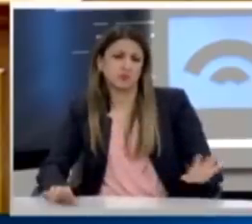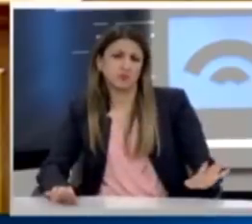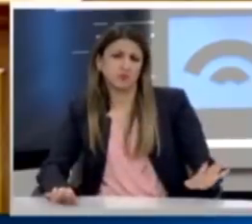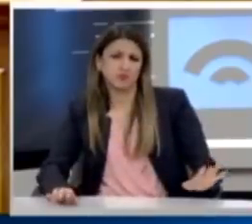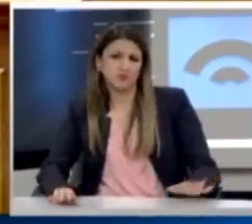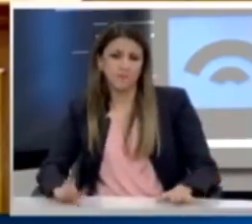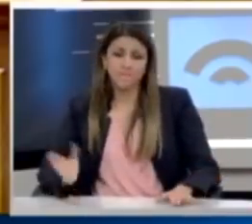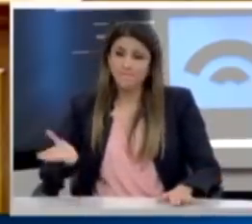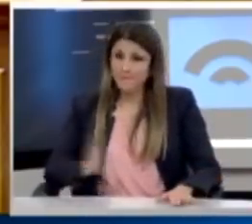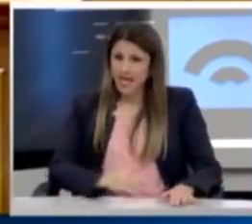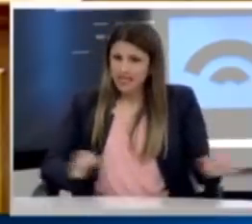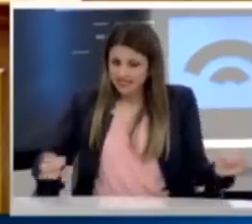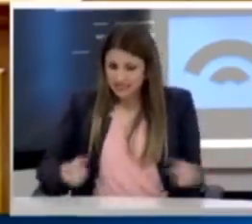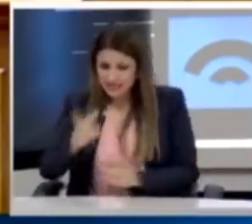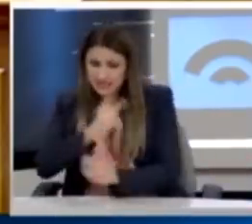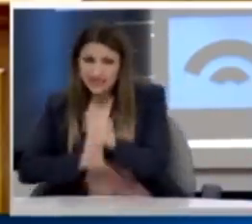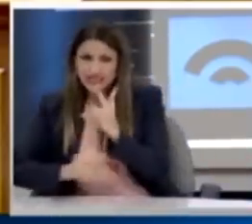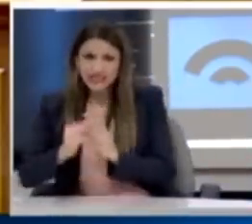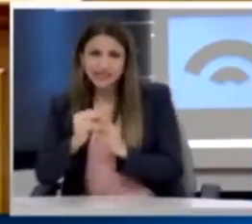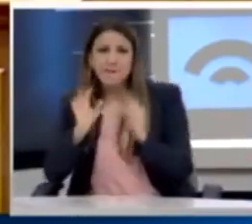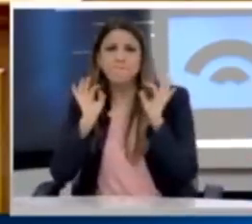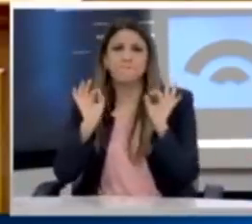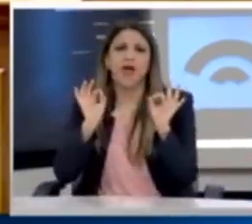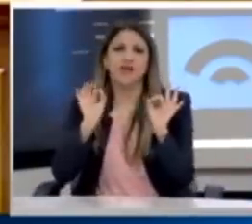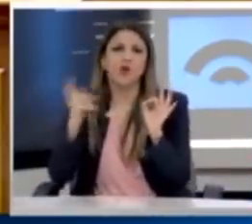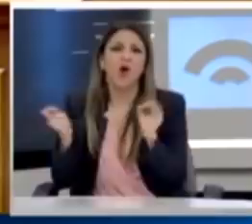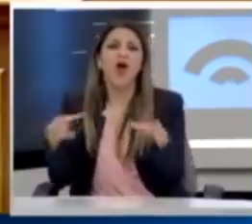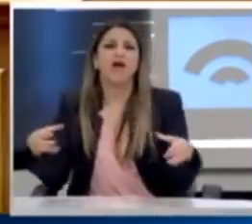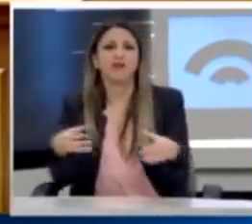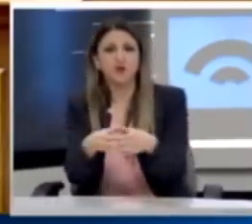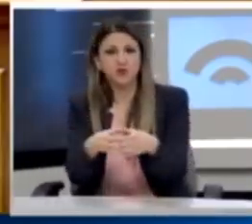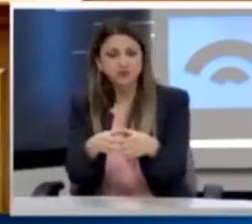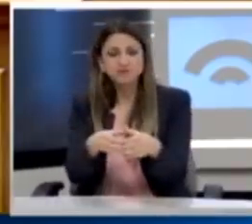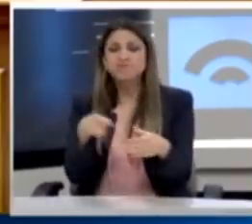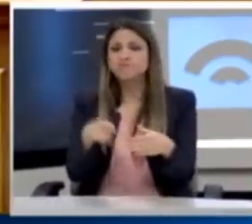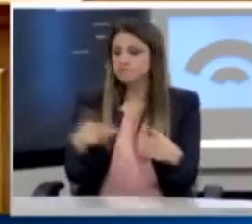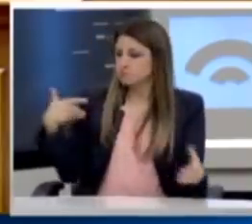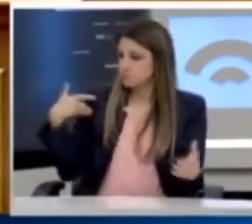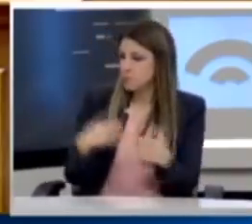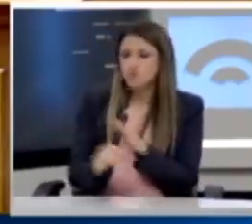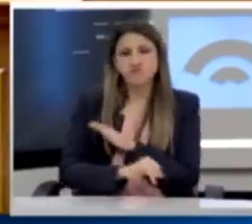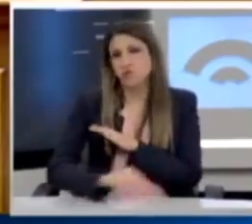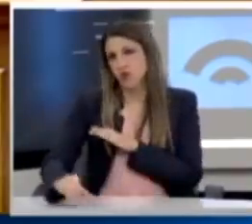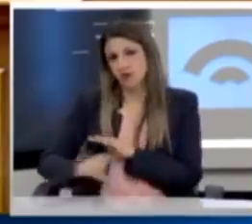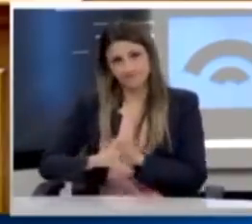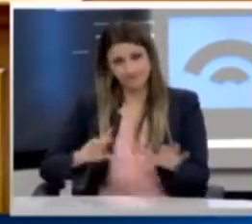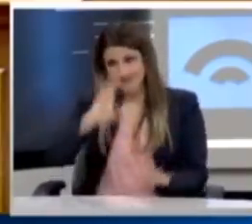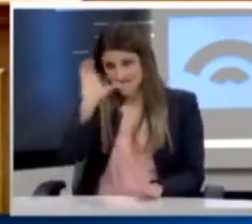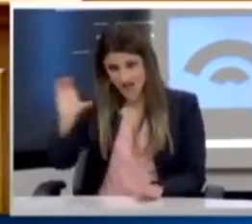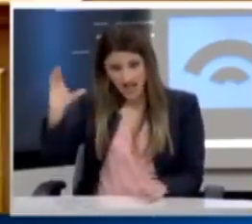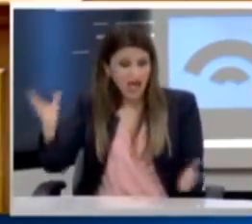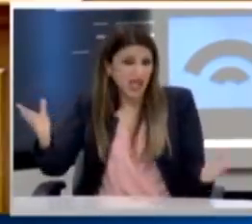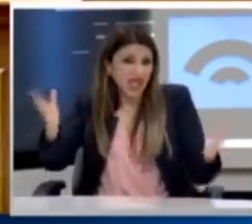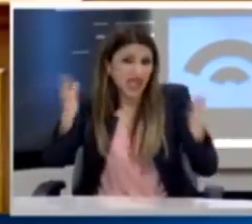Ενιαίο μακεδονικό έθνος, διαμορφωμένο ιστορικά, δεν υπήρξε ποτέ στη Βαλκανική.